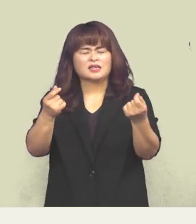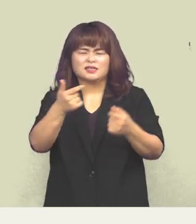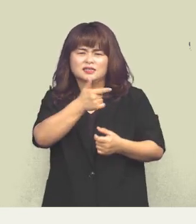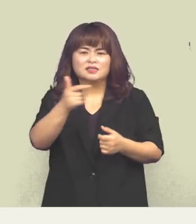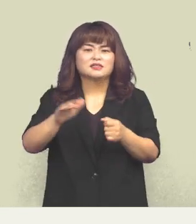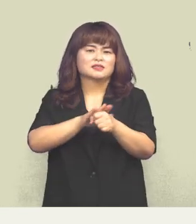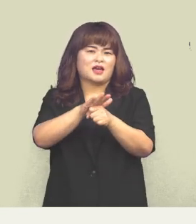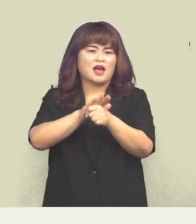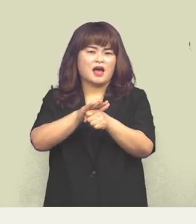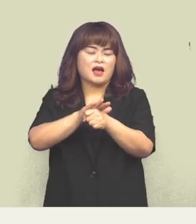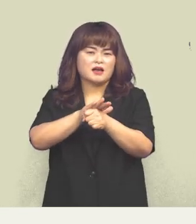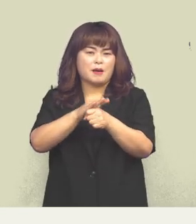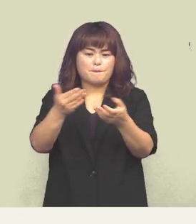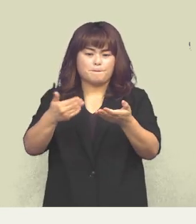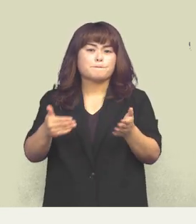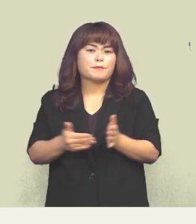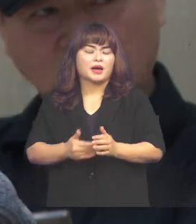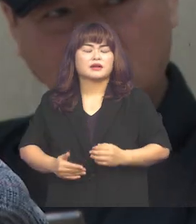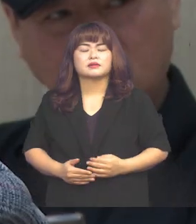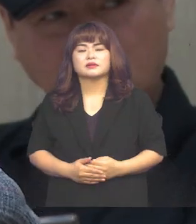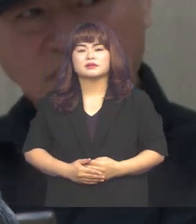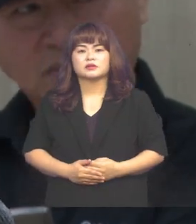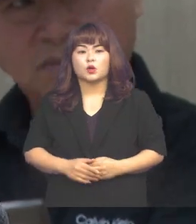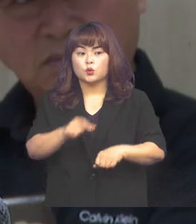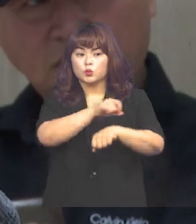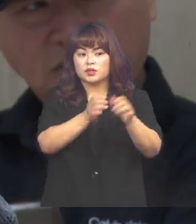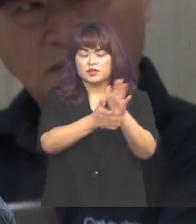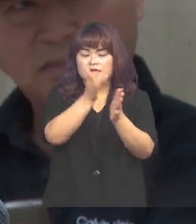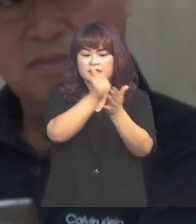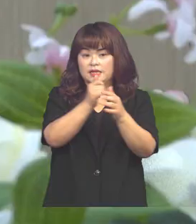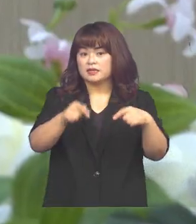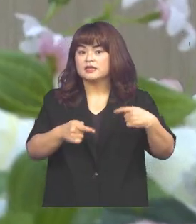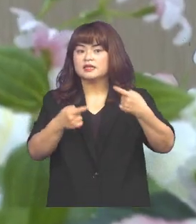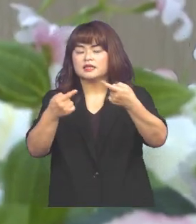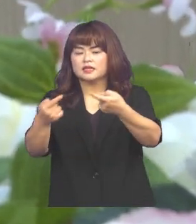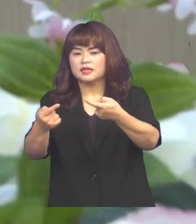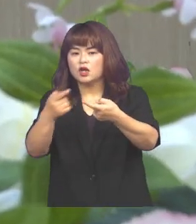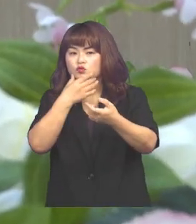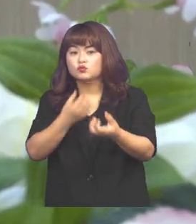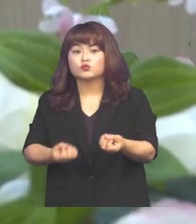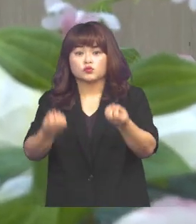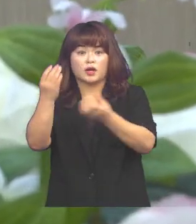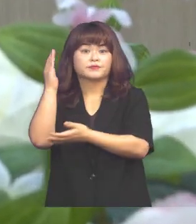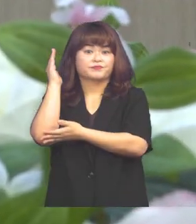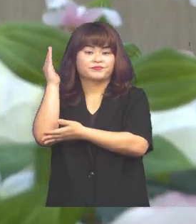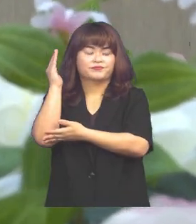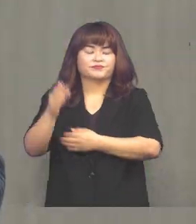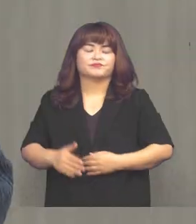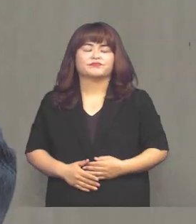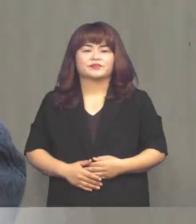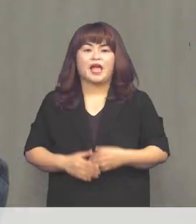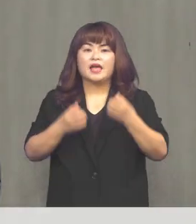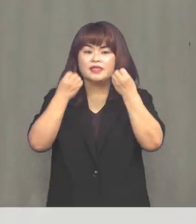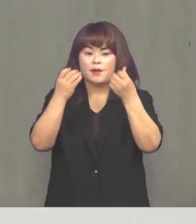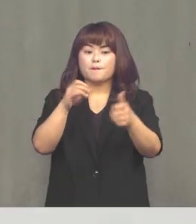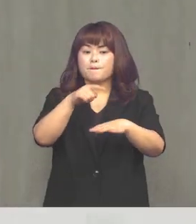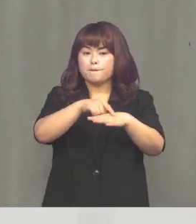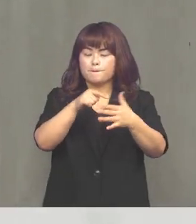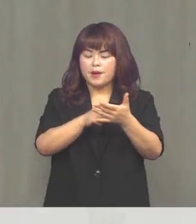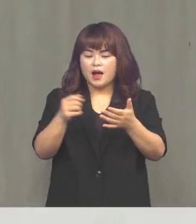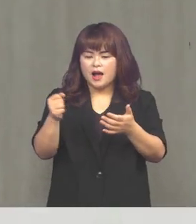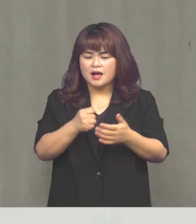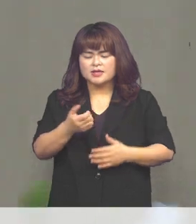큰 사랑과 은혜를 내가 받았어. 이상일 용인특례시장도 행사에 참석해 축사를 남겼습니다. 새로운